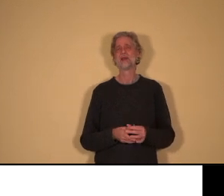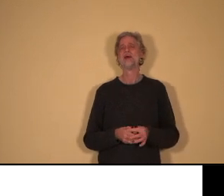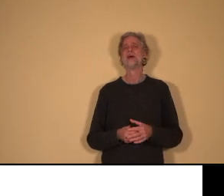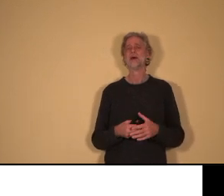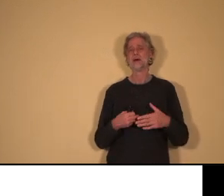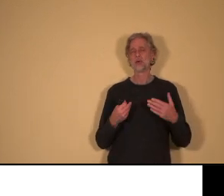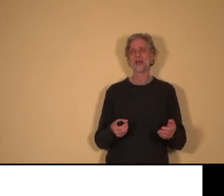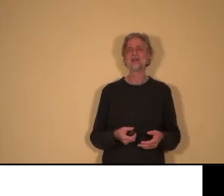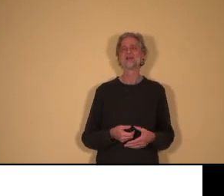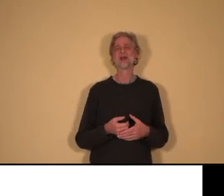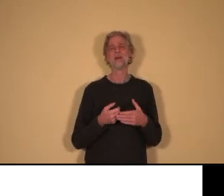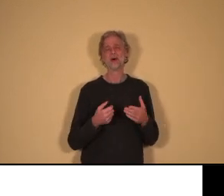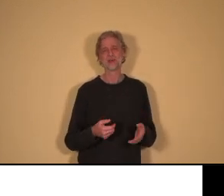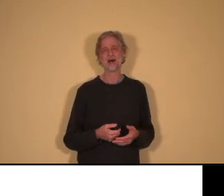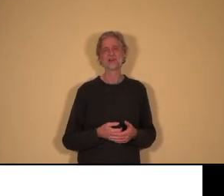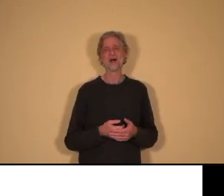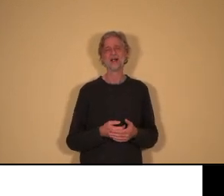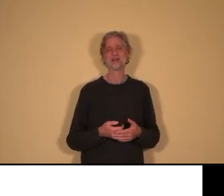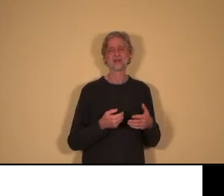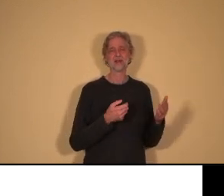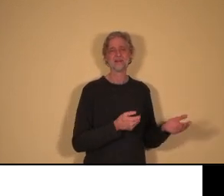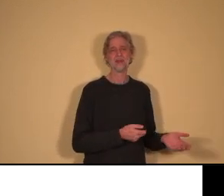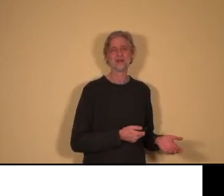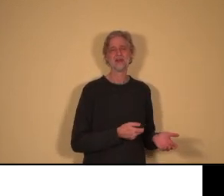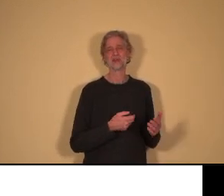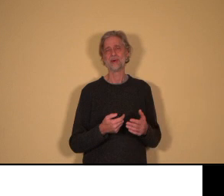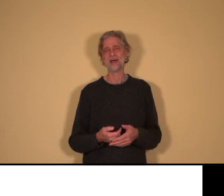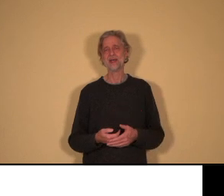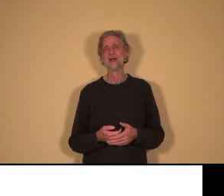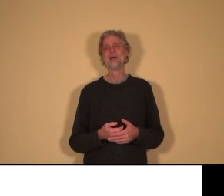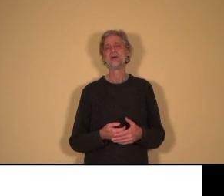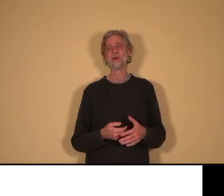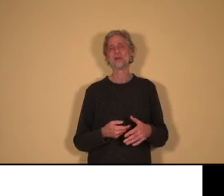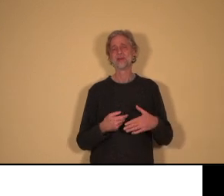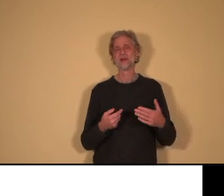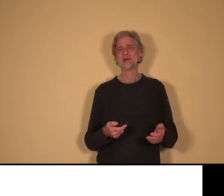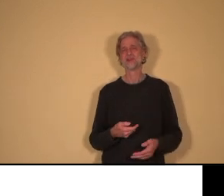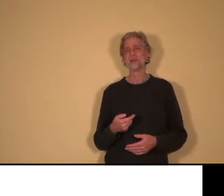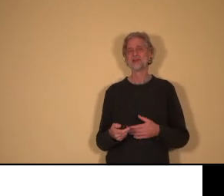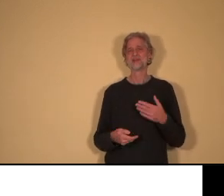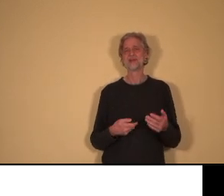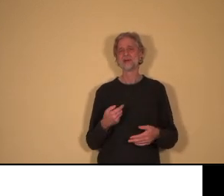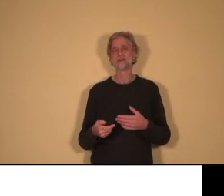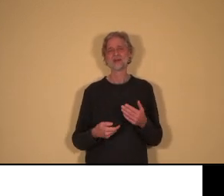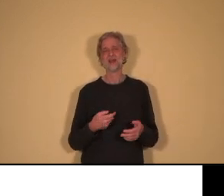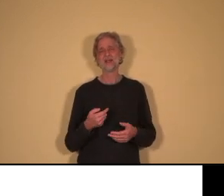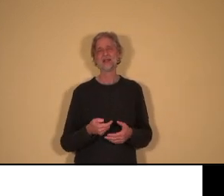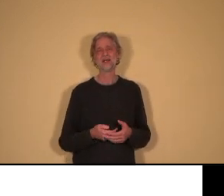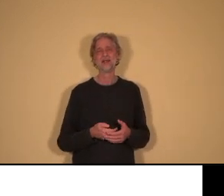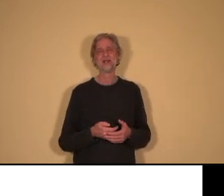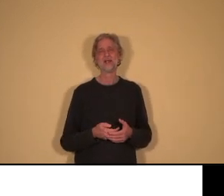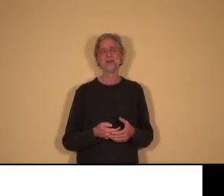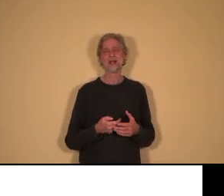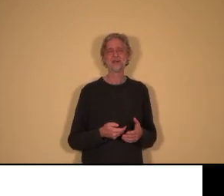wesentlich potenteres Treibhausgas als CO2 und somit ist tatsächlich